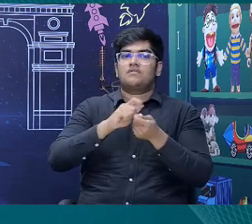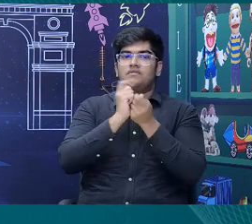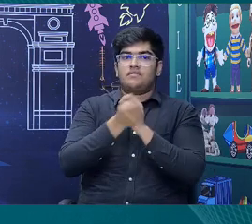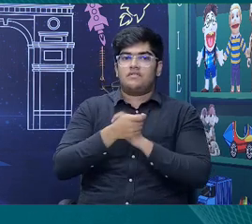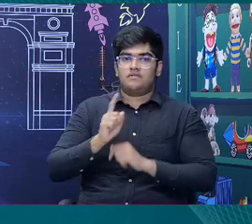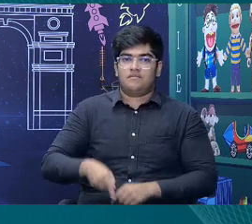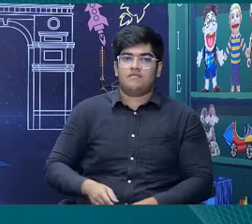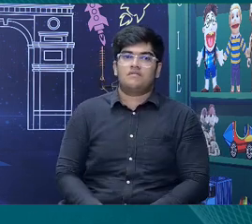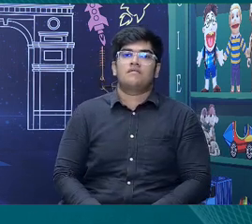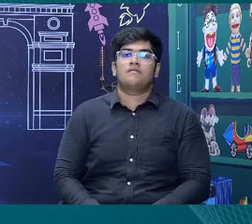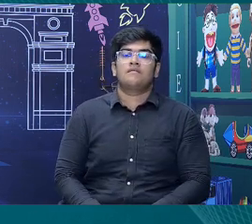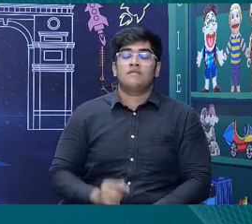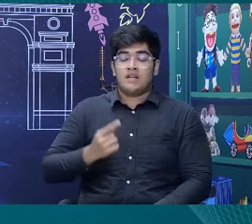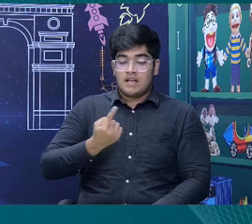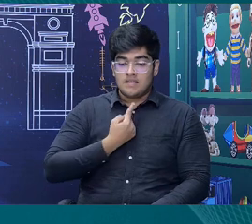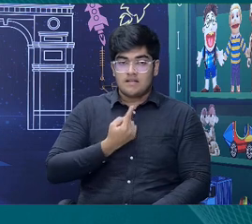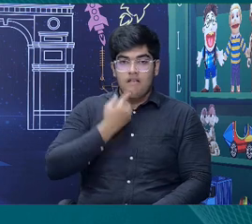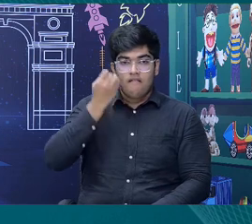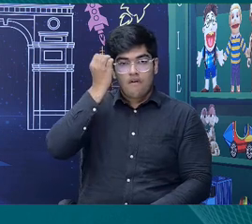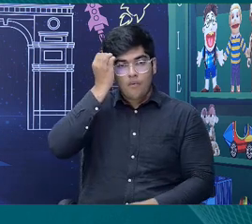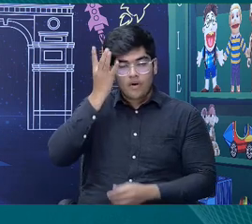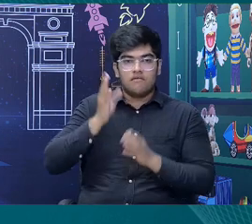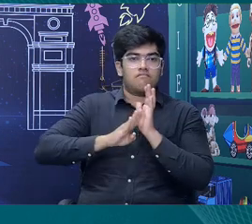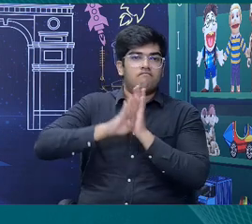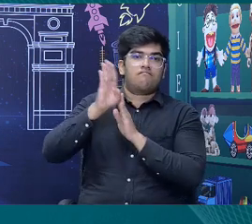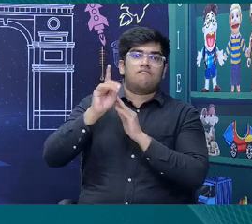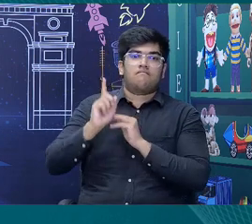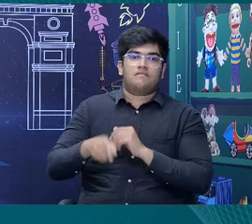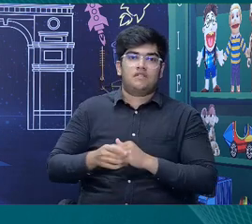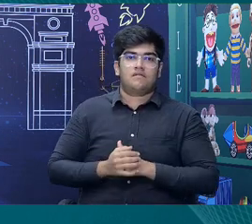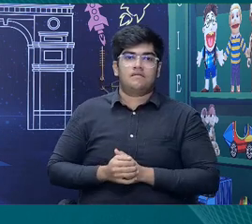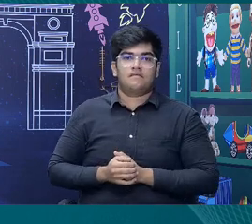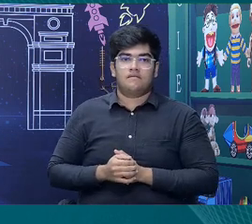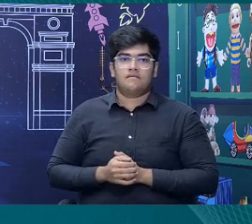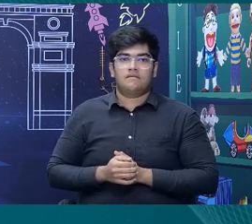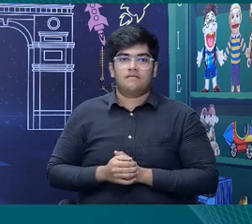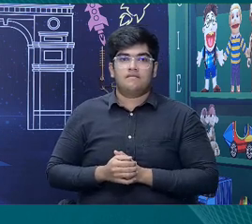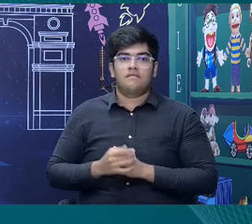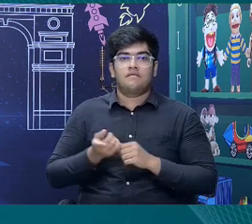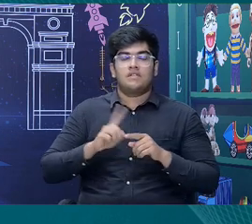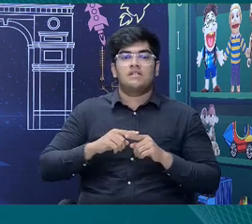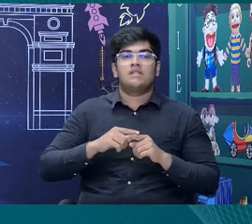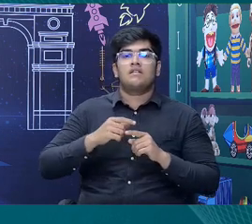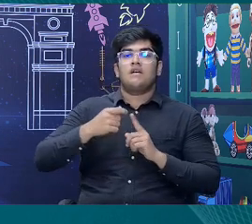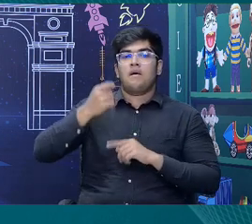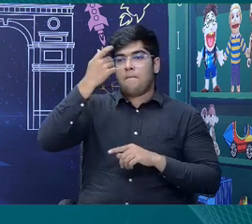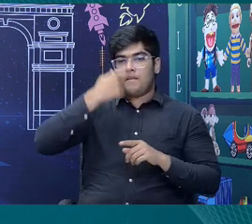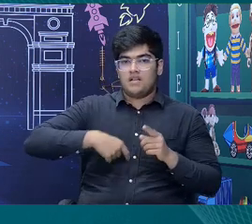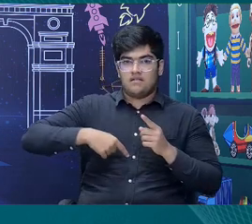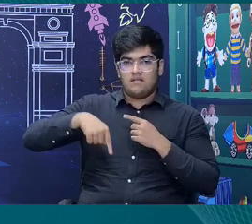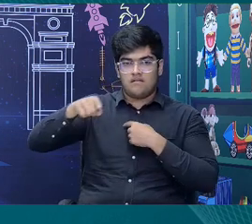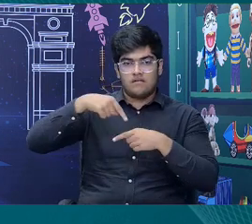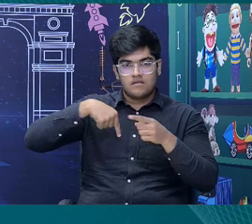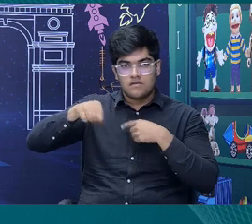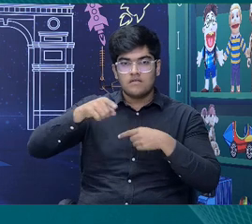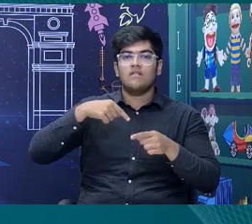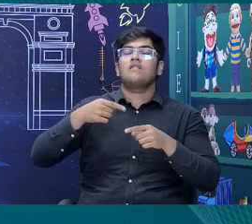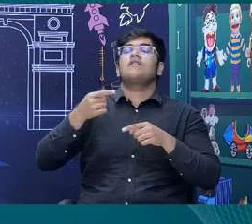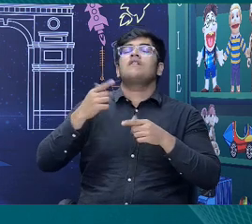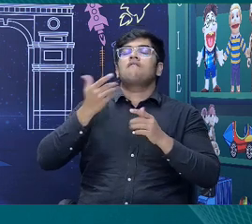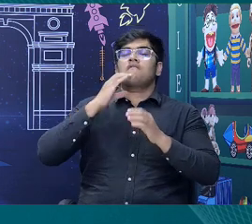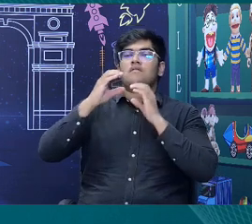बारे में सेल्फ अवेयरनेस क्रिएट करना नेक्स्ट इज इंप्रूविंग इंटरपर्सनल रिलेशनशिप्स एंड कम्युनिकेशंस यह एक ऐसा ब्रॉड कैटेगरी